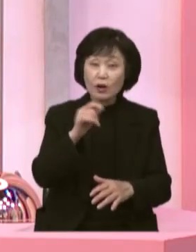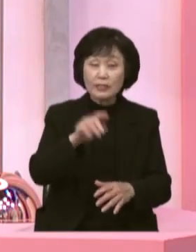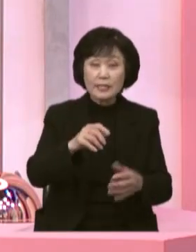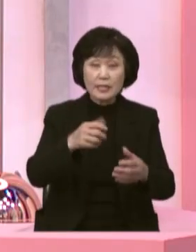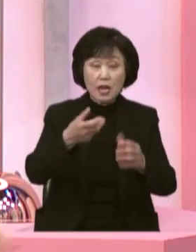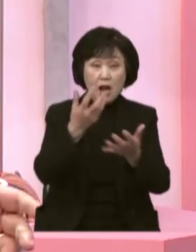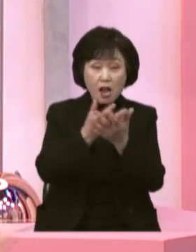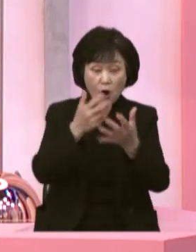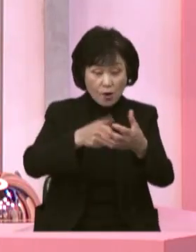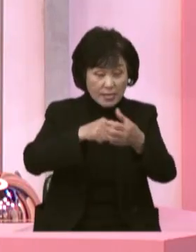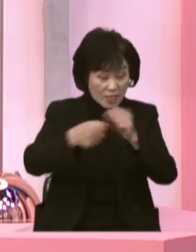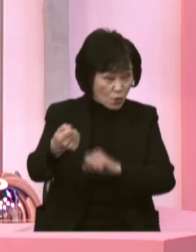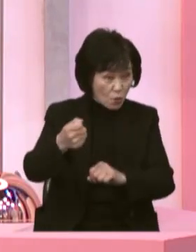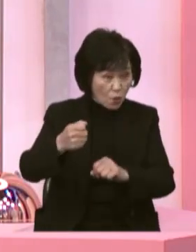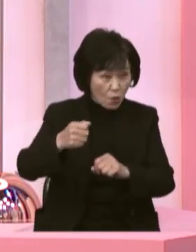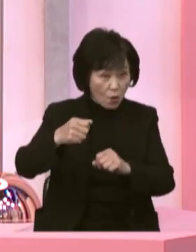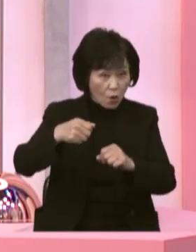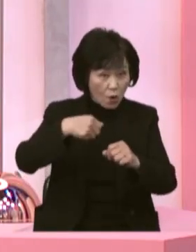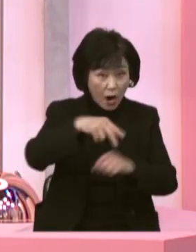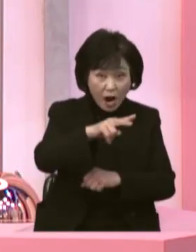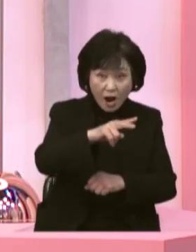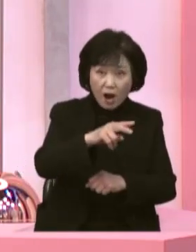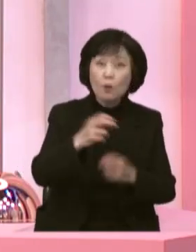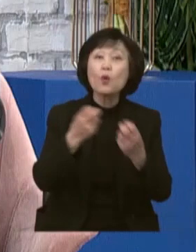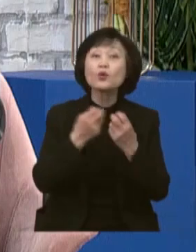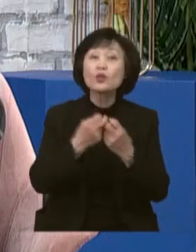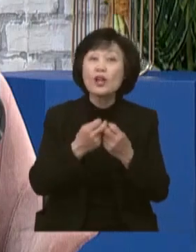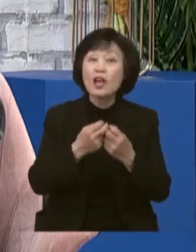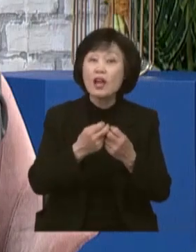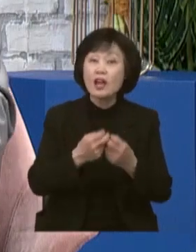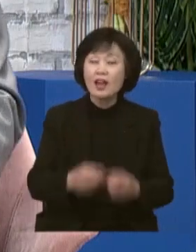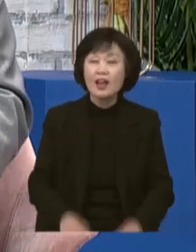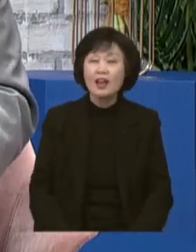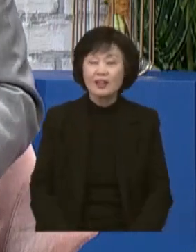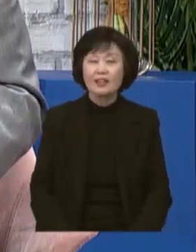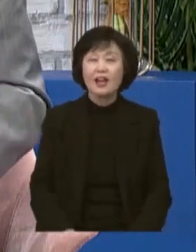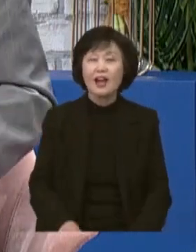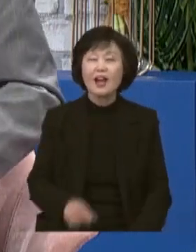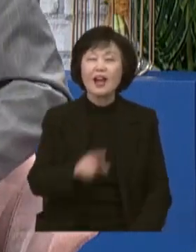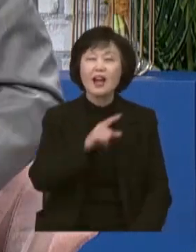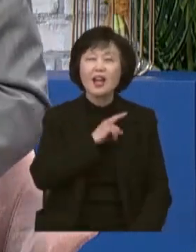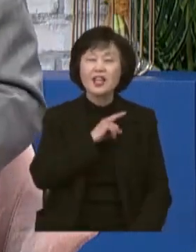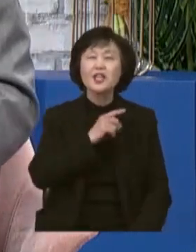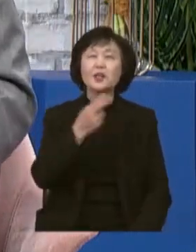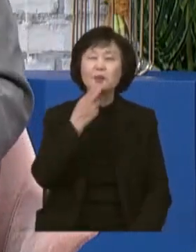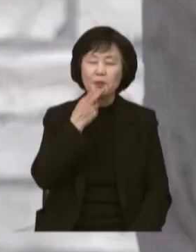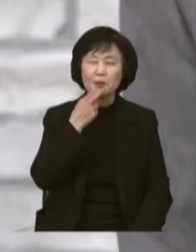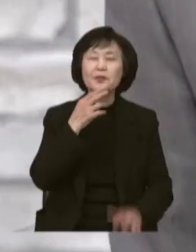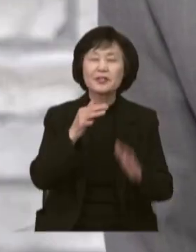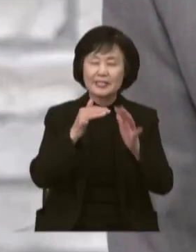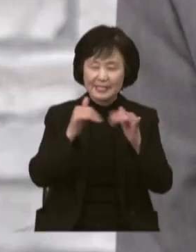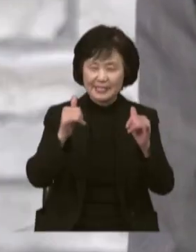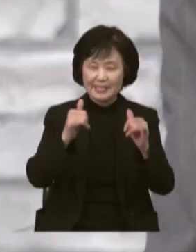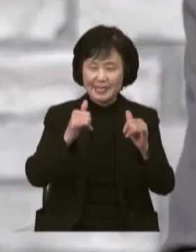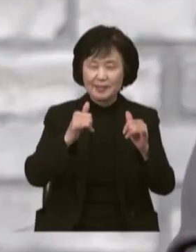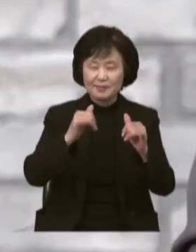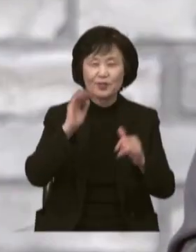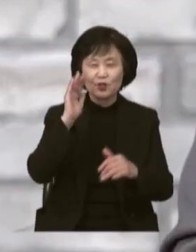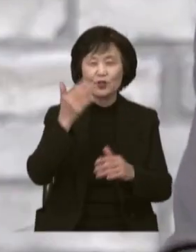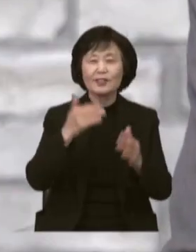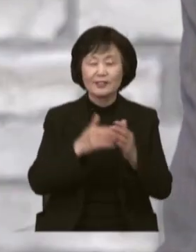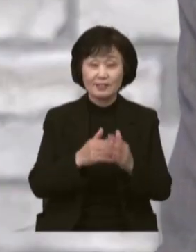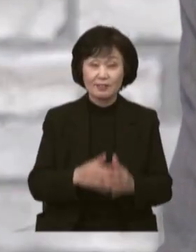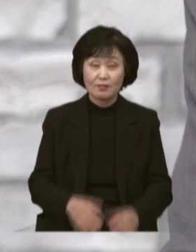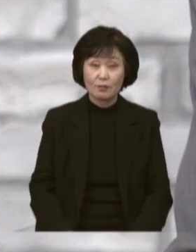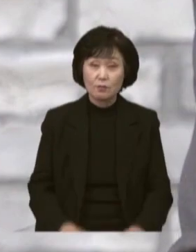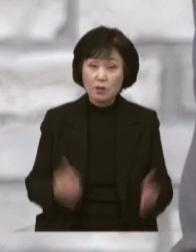그냥 MC 보고 노래하고 그냥 그렇지 패키지 쇼하고 막 내가 할 만큼 할 수 있는 사람인데 너무 이렇게 그러니까 인정을 그 좀 받아야 인정을 되는데